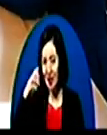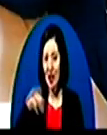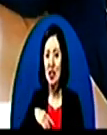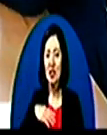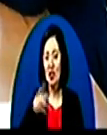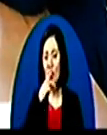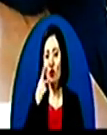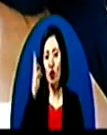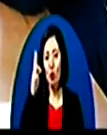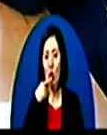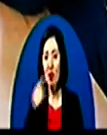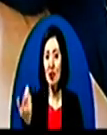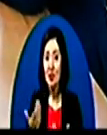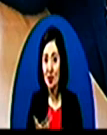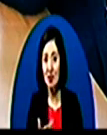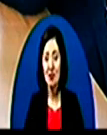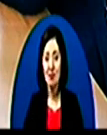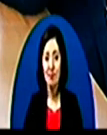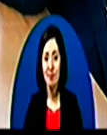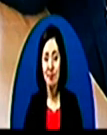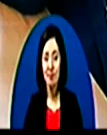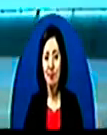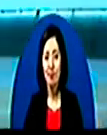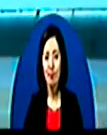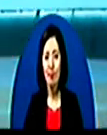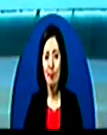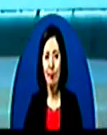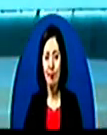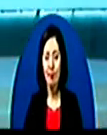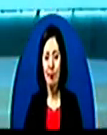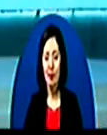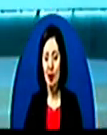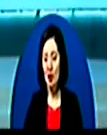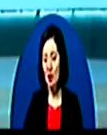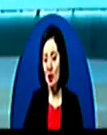тэргүүн хэллээ. Шадар сайдрахлуулсан ажил